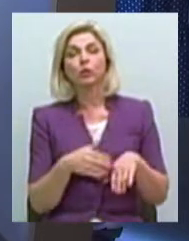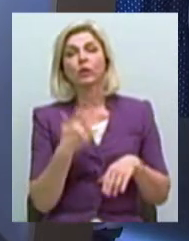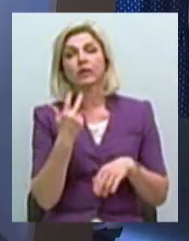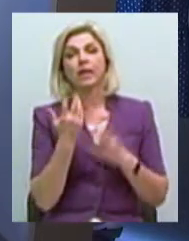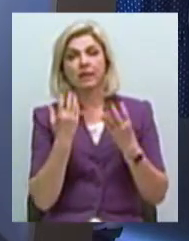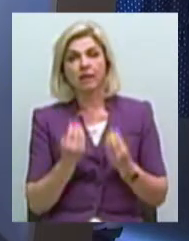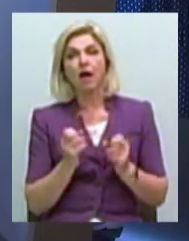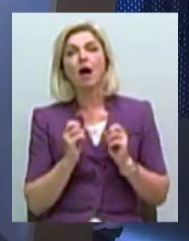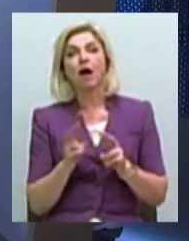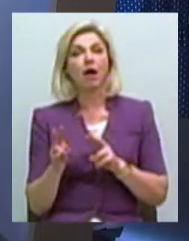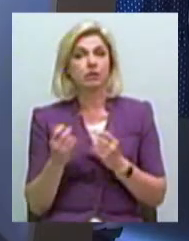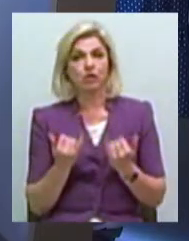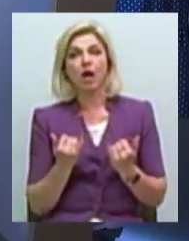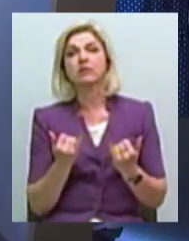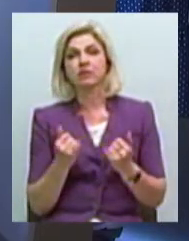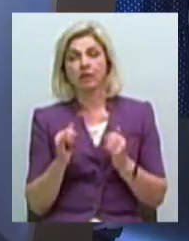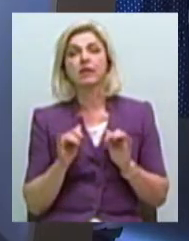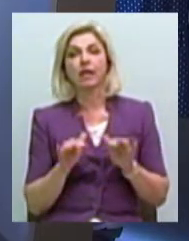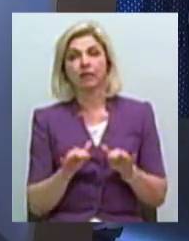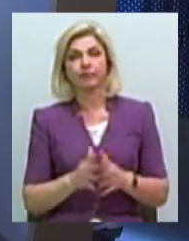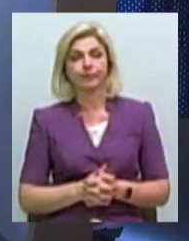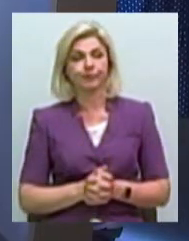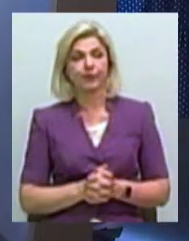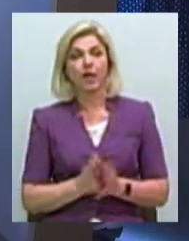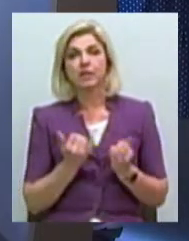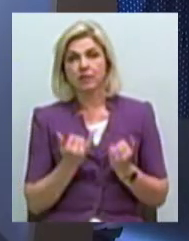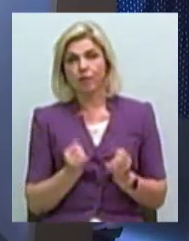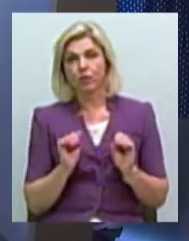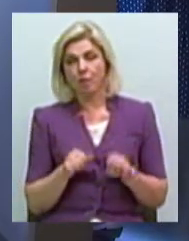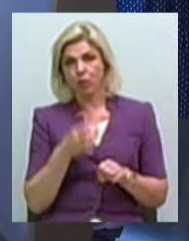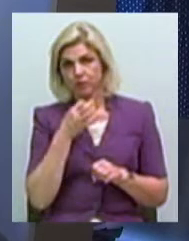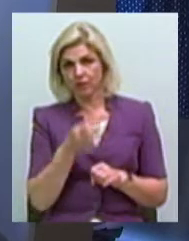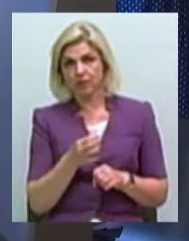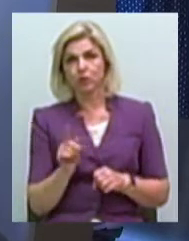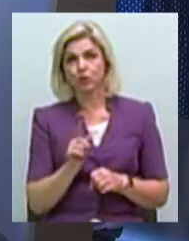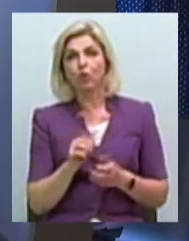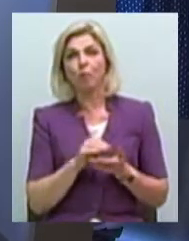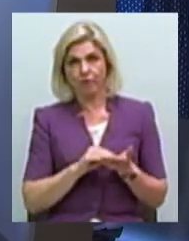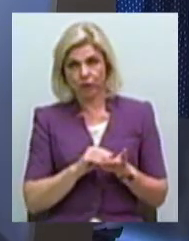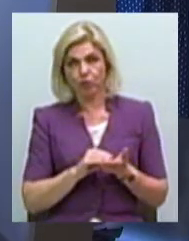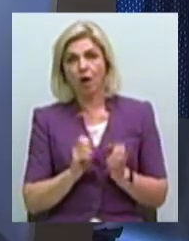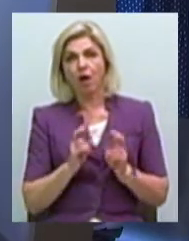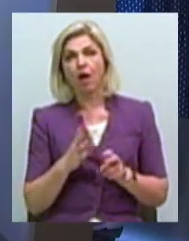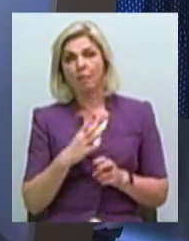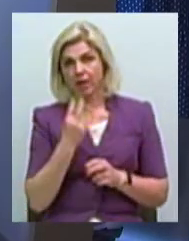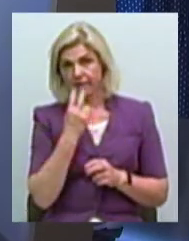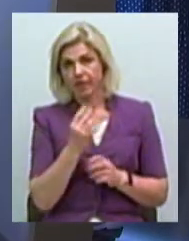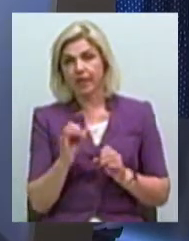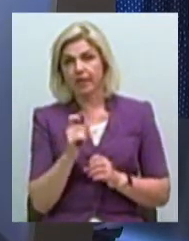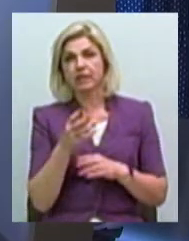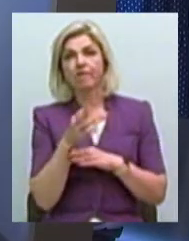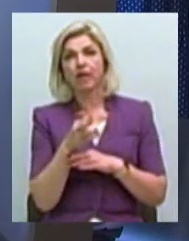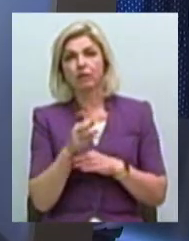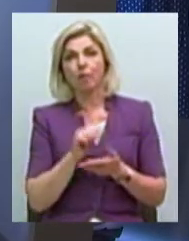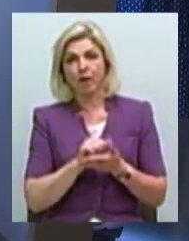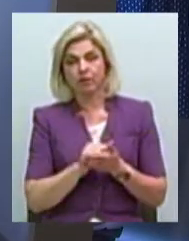Як розвиваються події? На сьогоднішній день можу сказати наступне, що, повторюсь, як було видно з відеоматеріалу,